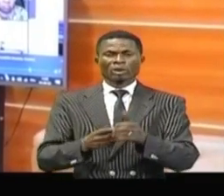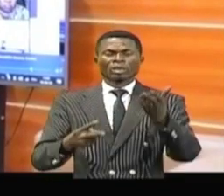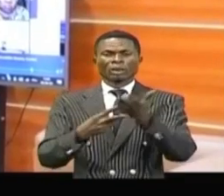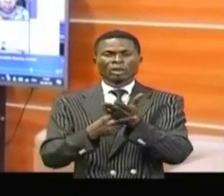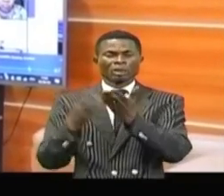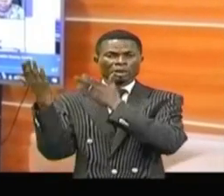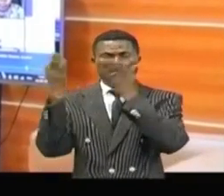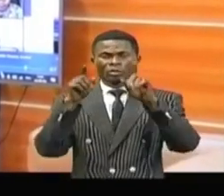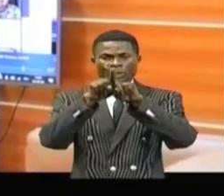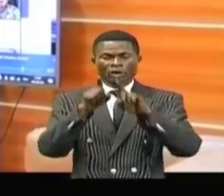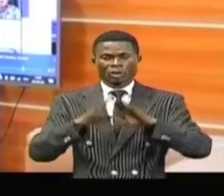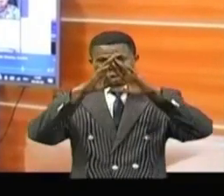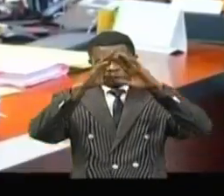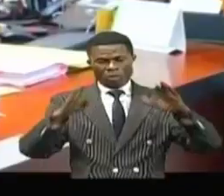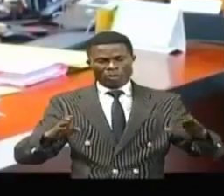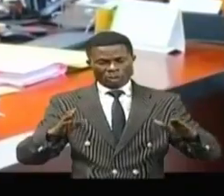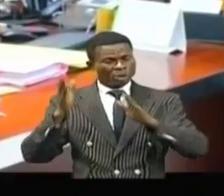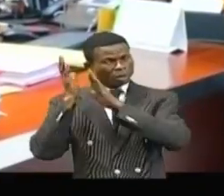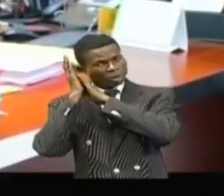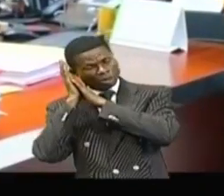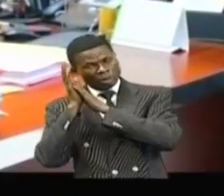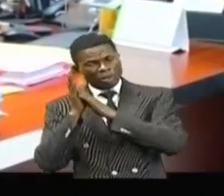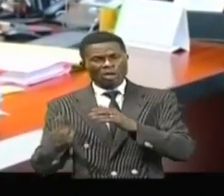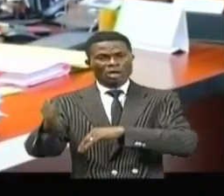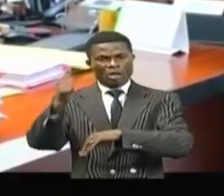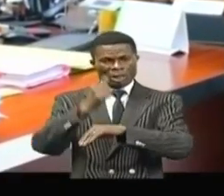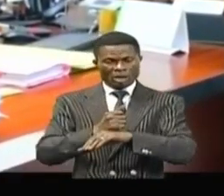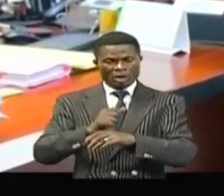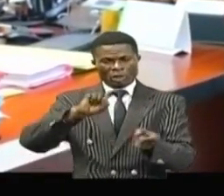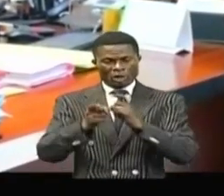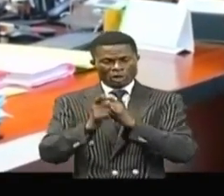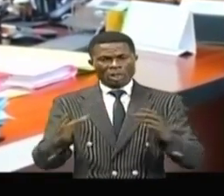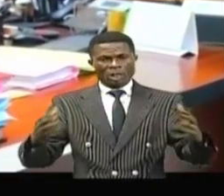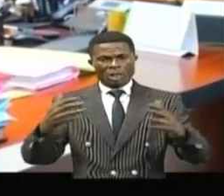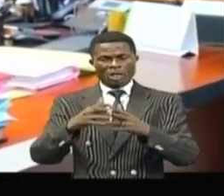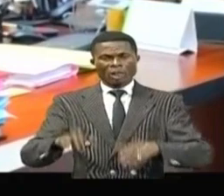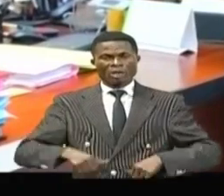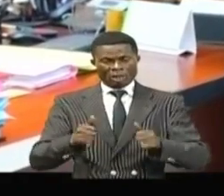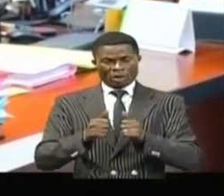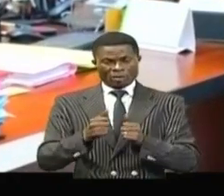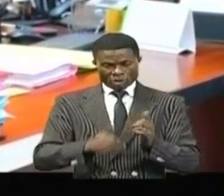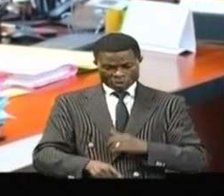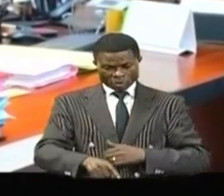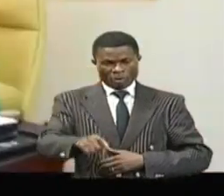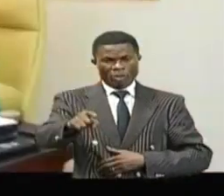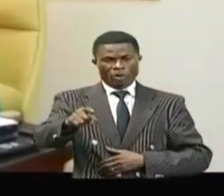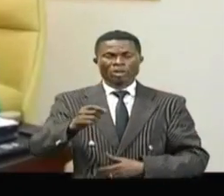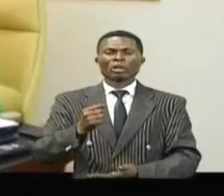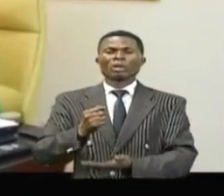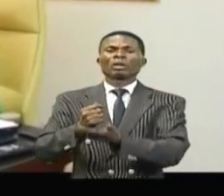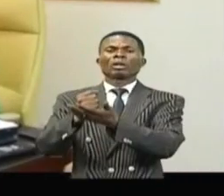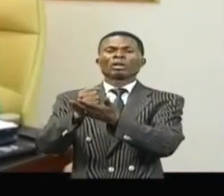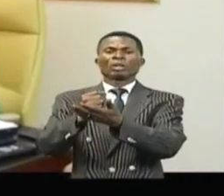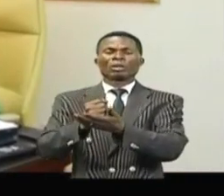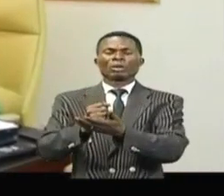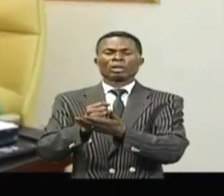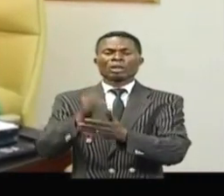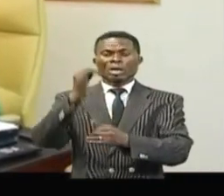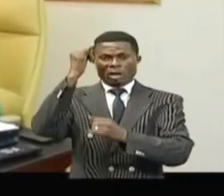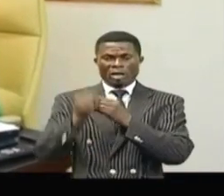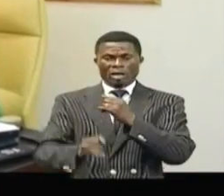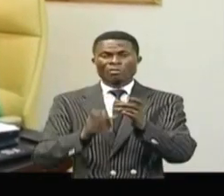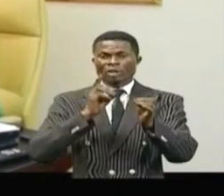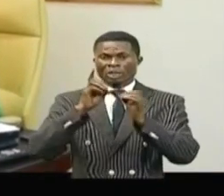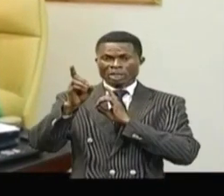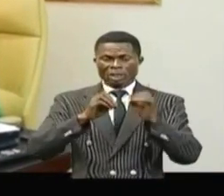les logements. Un atelier d'harmonisation des vues est prévu dans le prochain jour pour permettre de finaliser les dialogues